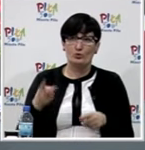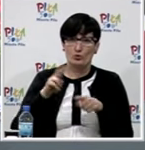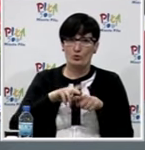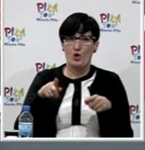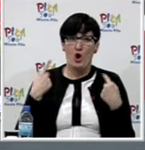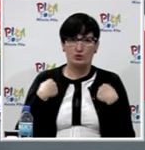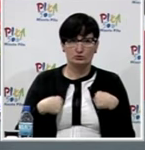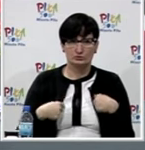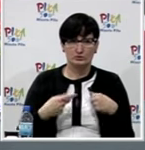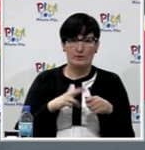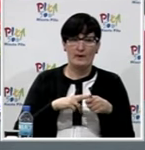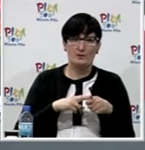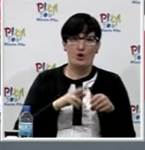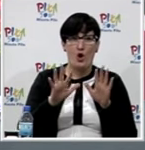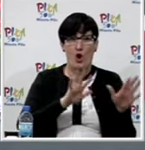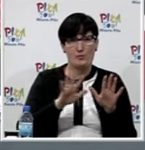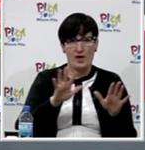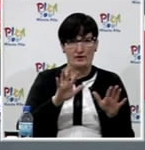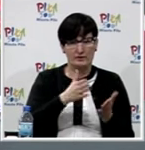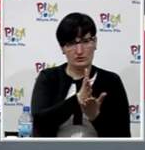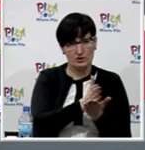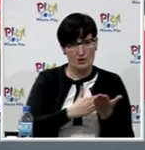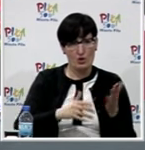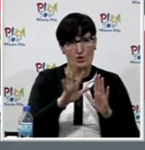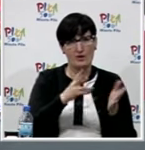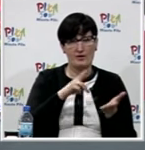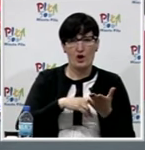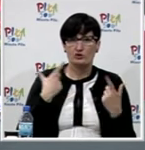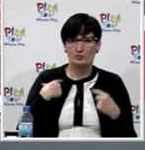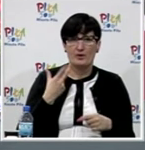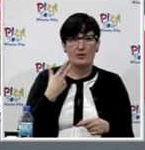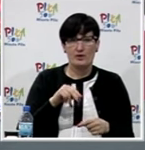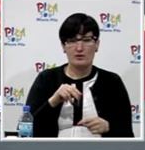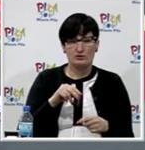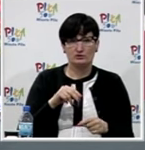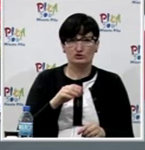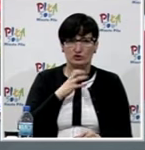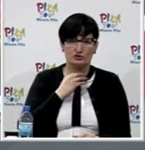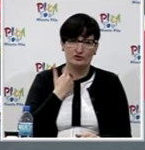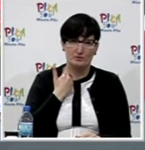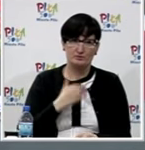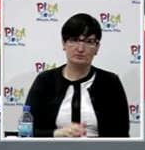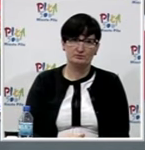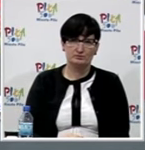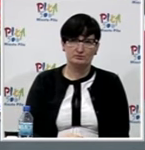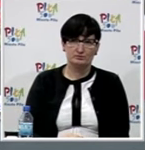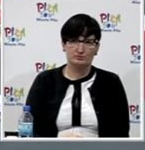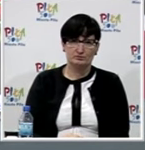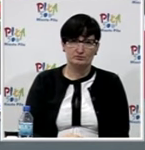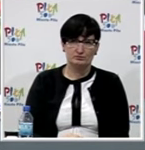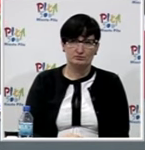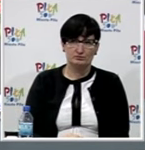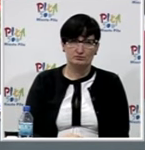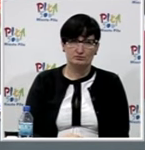dziale opieki nad osobami nietrzeźwymi. Szczegółowe dane macie państwo ujęte w raporcie. I tyle z mojej strony